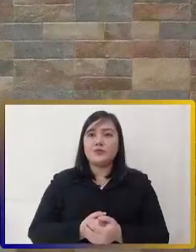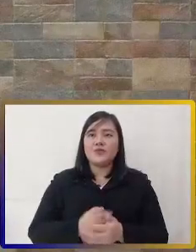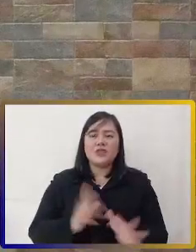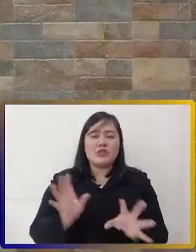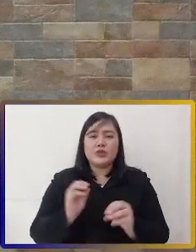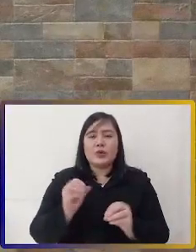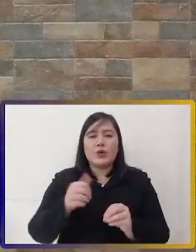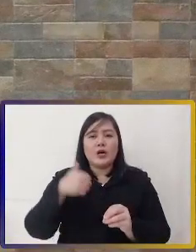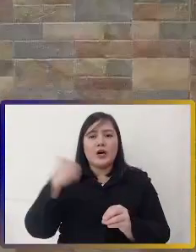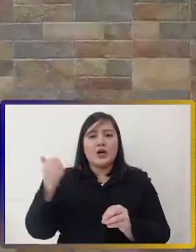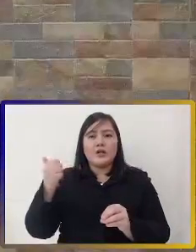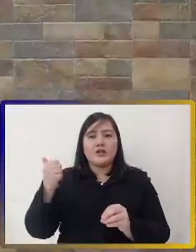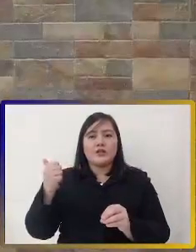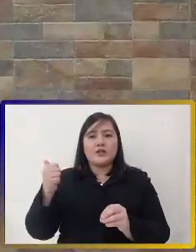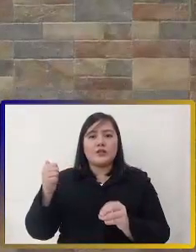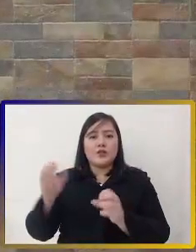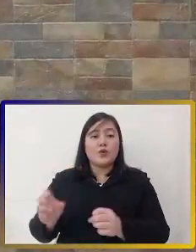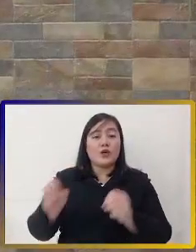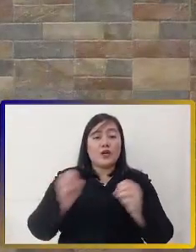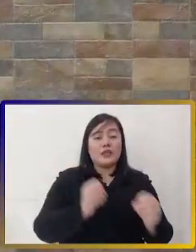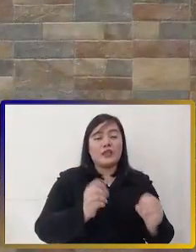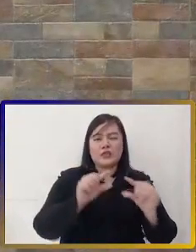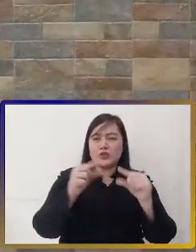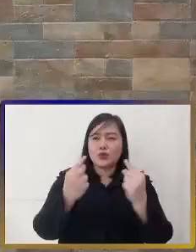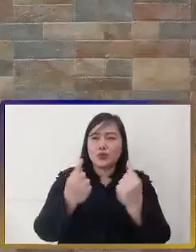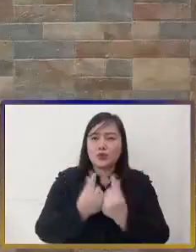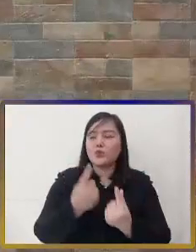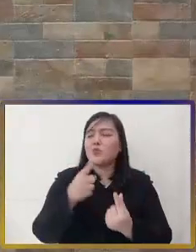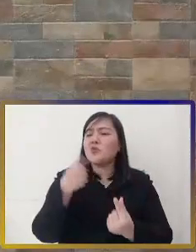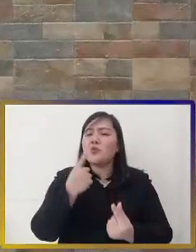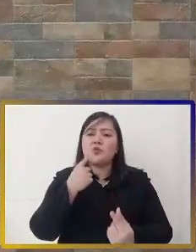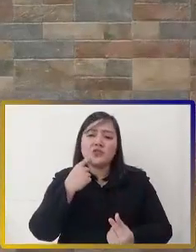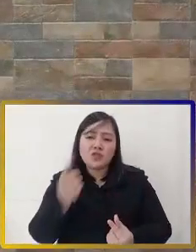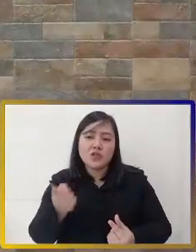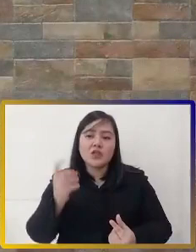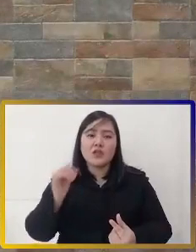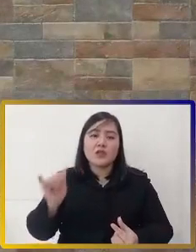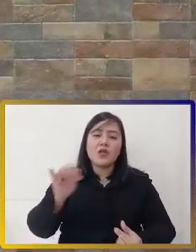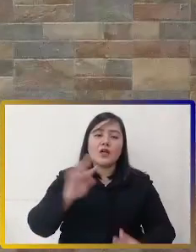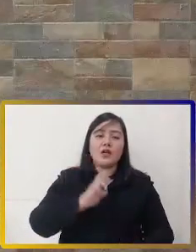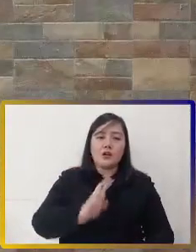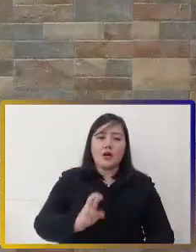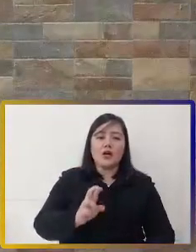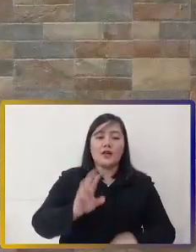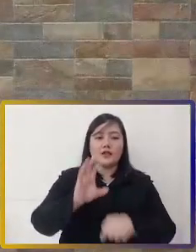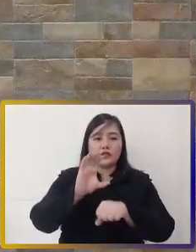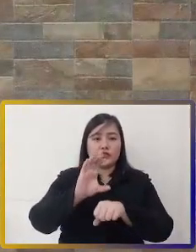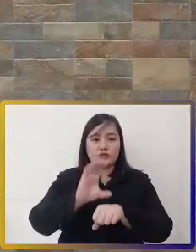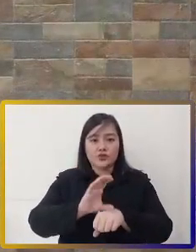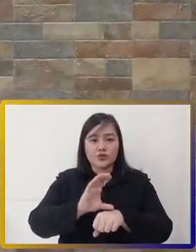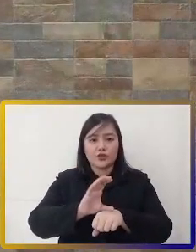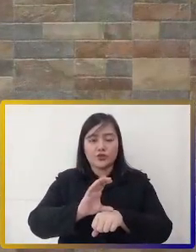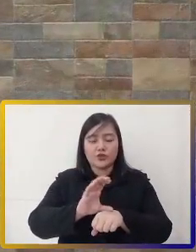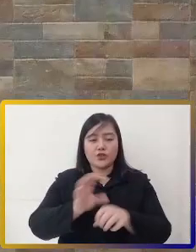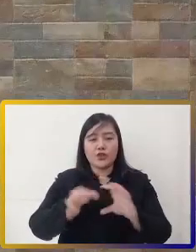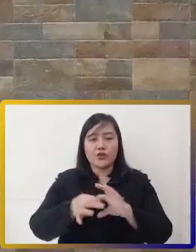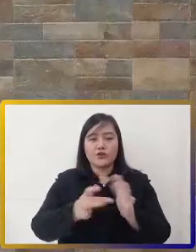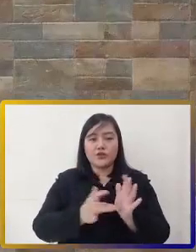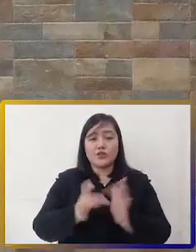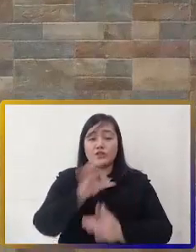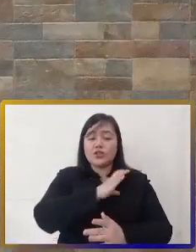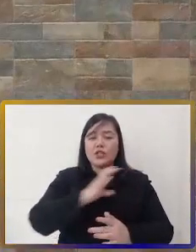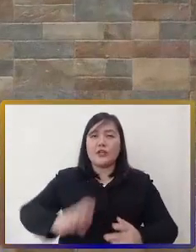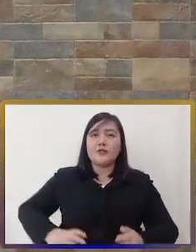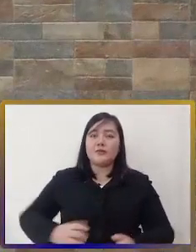be the churches sa panahon po natin ngayon, ito pong panahon natin na existing ngayon, marami na po kagad